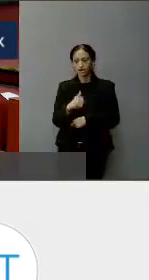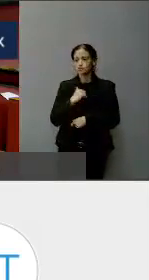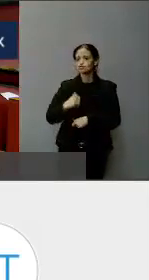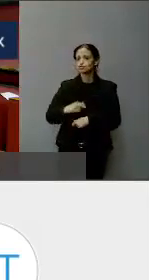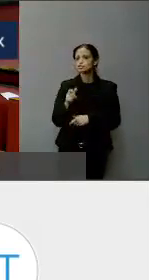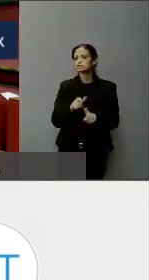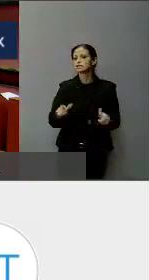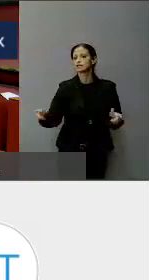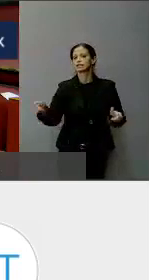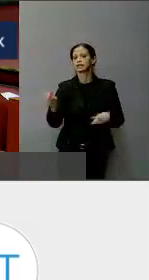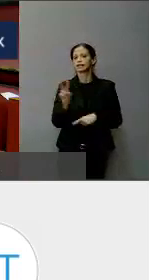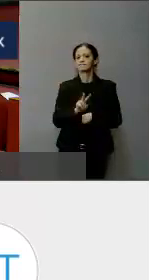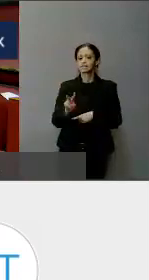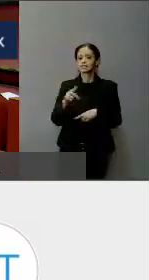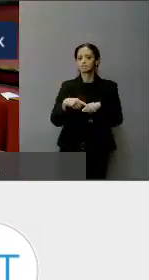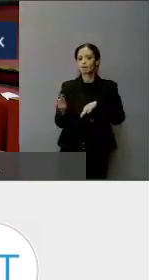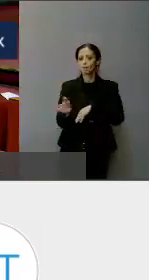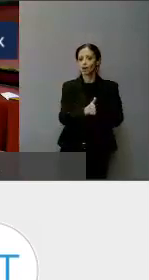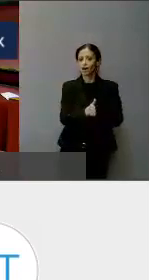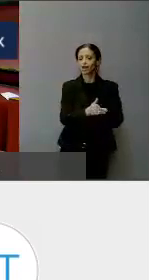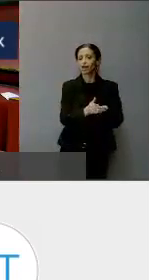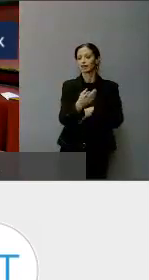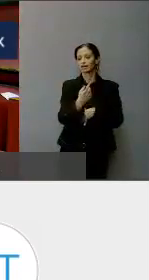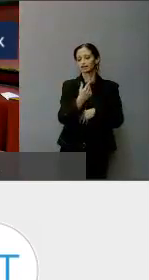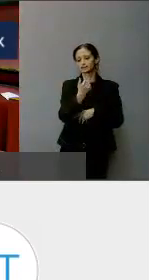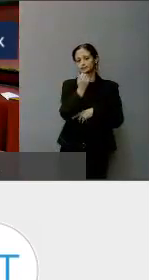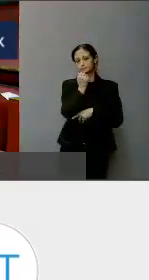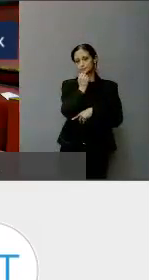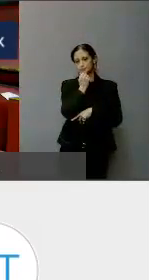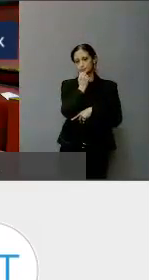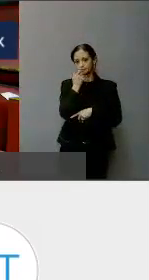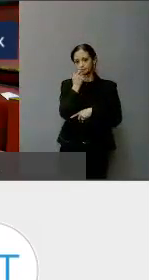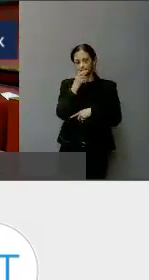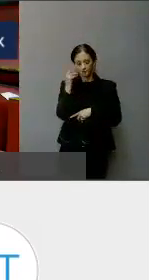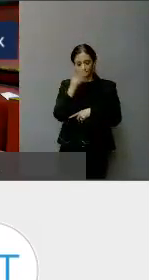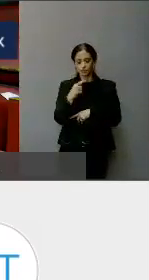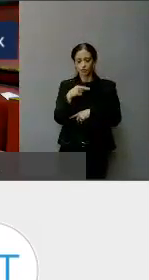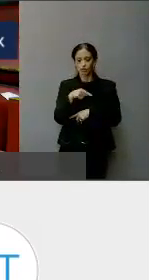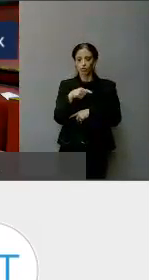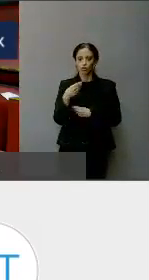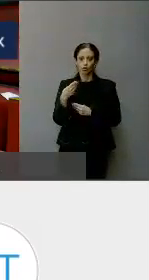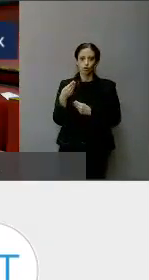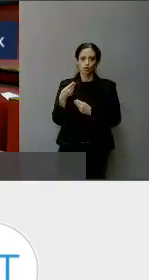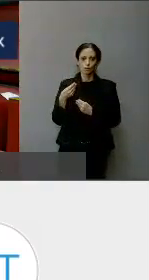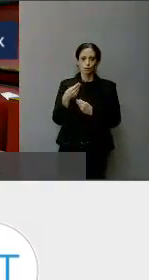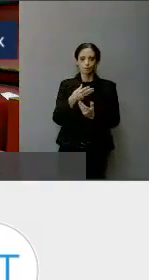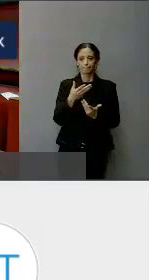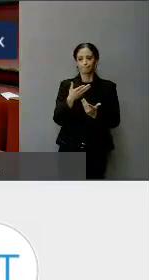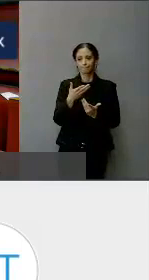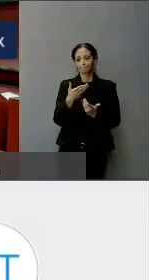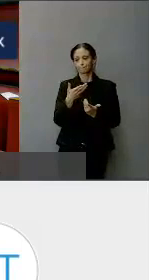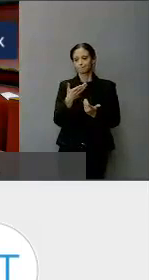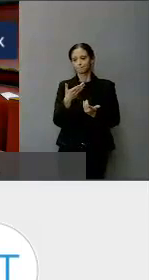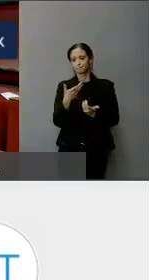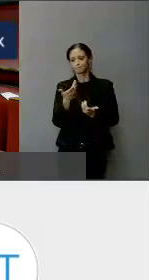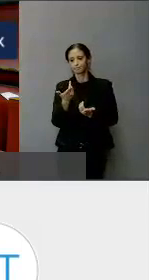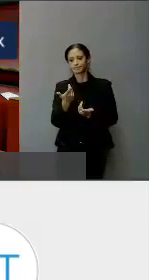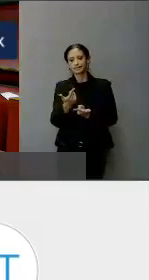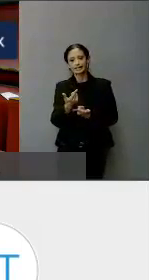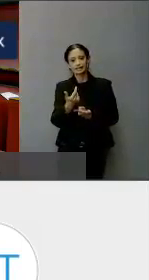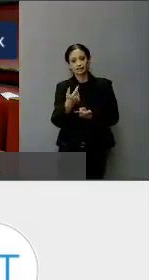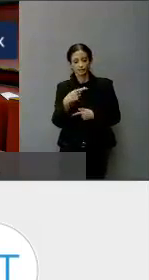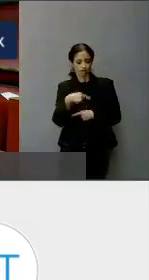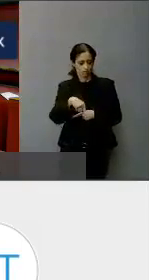vesime del ponente che amplifico come dire in qualche modo il danno che evidentemente loro avranno